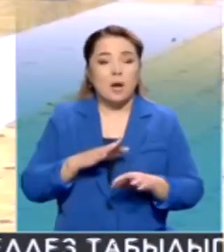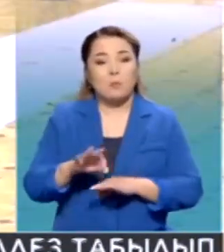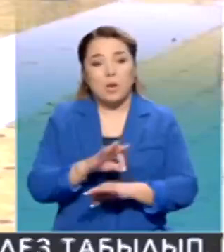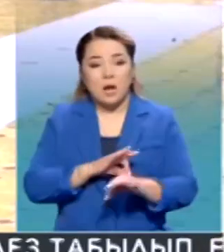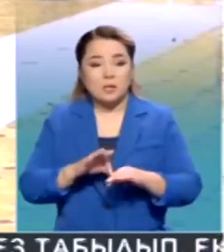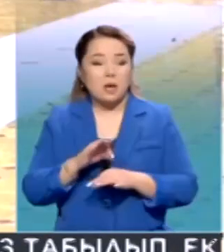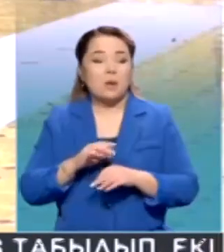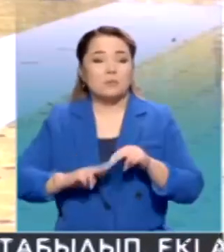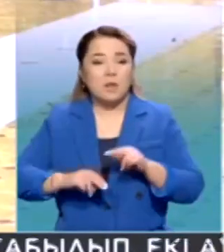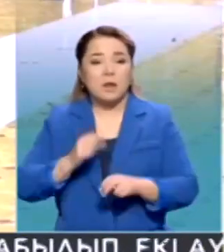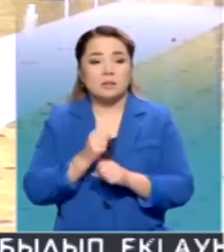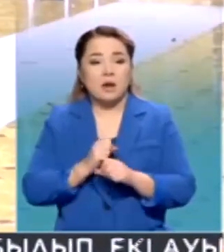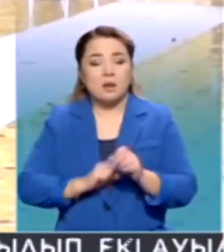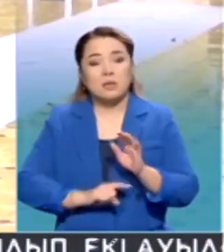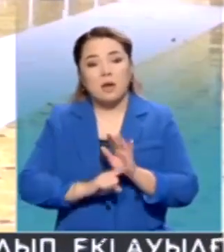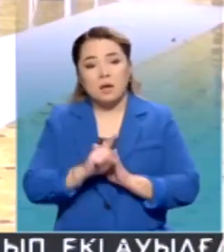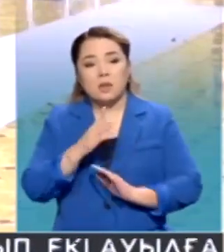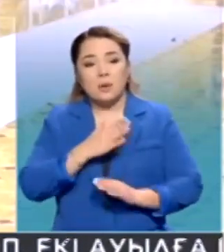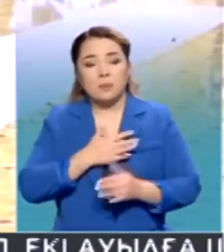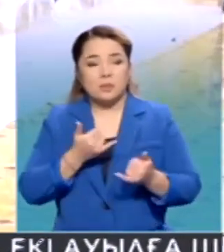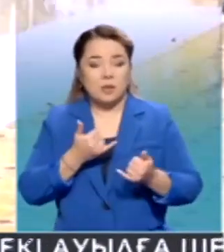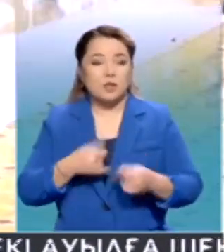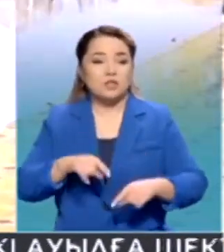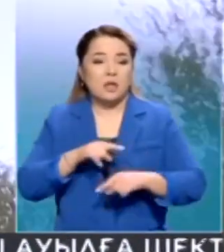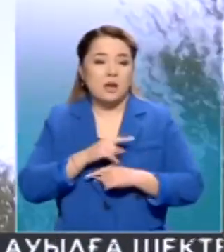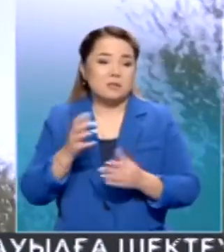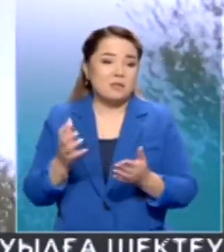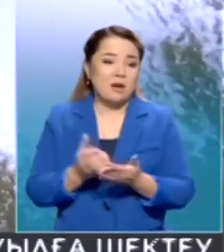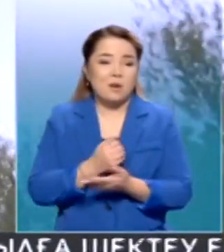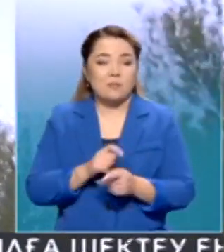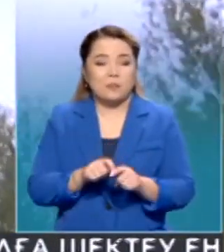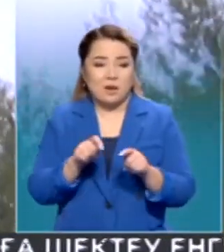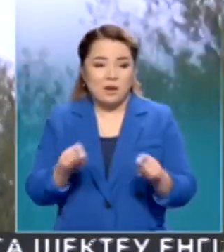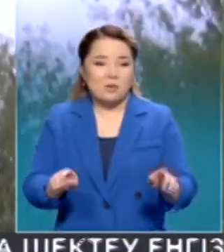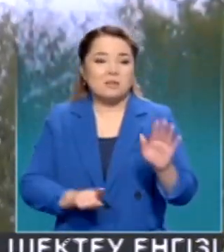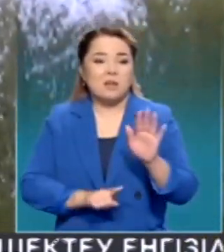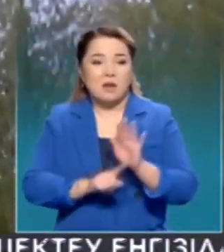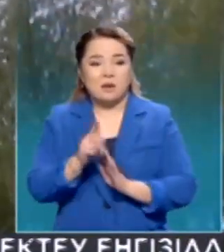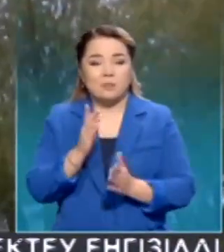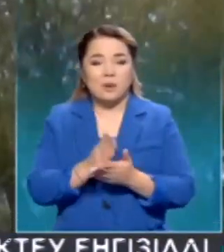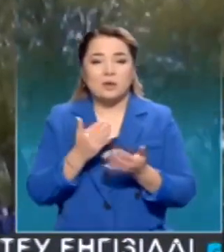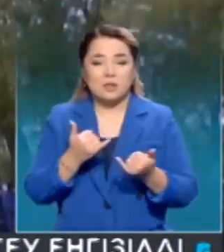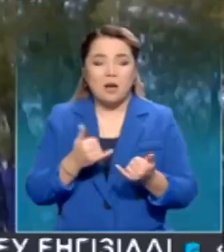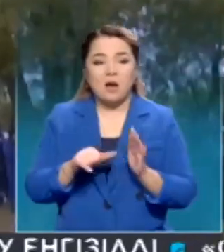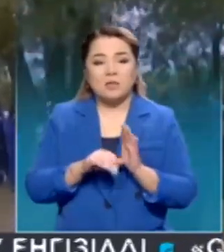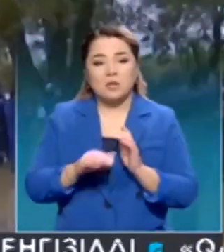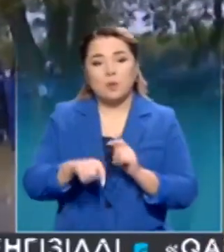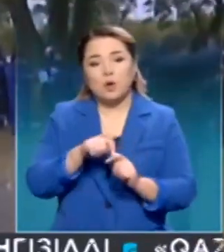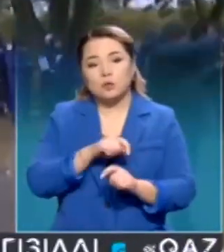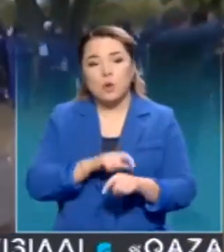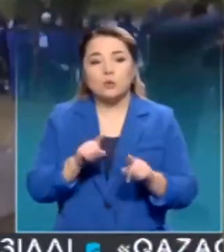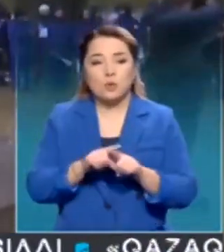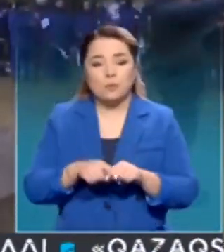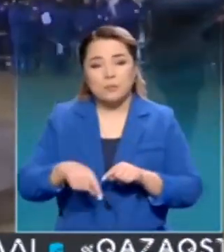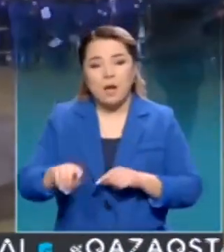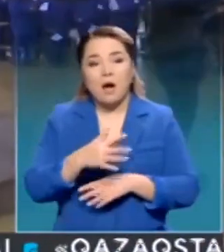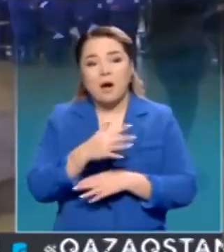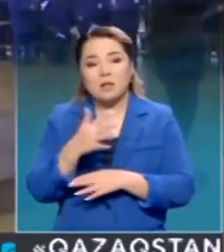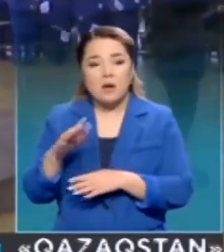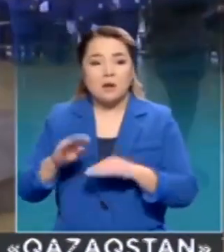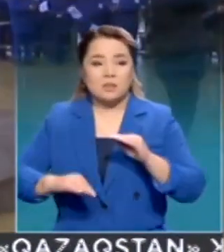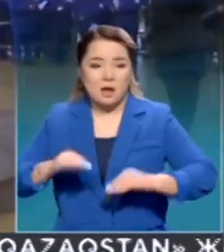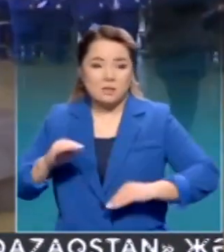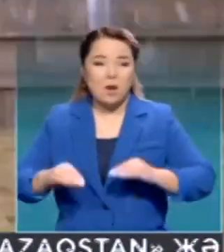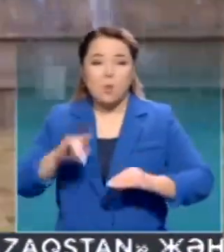проектті қолға алып, бүгін күні міне мәресіне жеткіздік. 6300 шаршы метр аумақты алып жатқан аллеяның қақ төріндегі